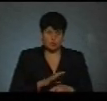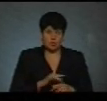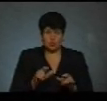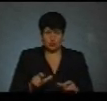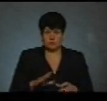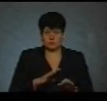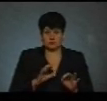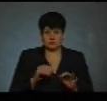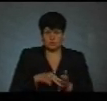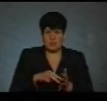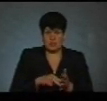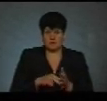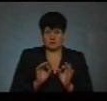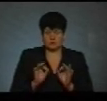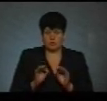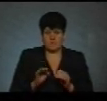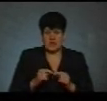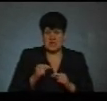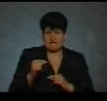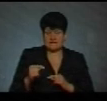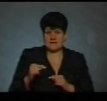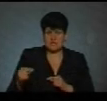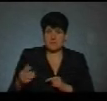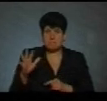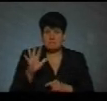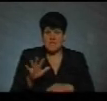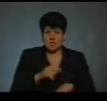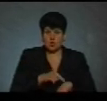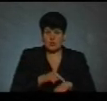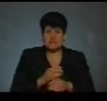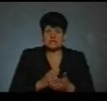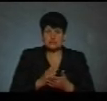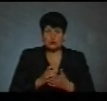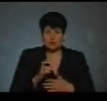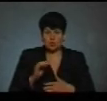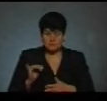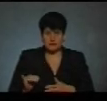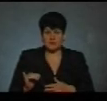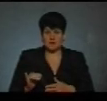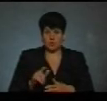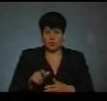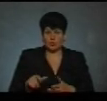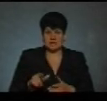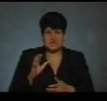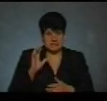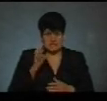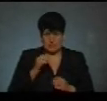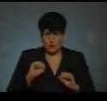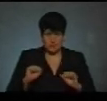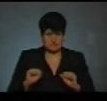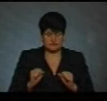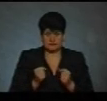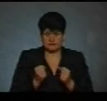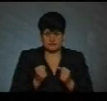знаходились в безпечній відстані, хоча 5 годин служби, ще раз повторюся, люди досить серйозно намерзлися.